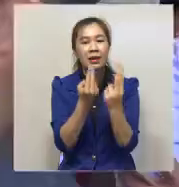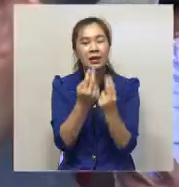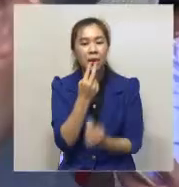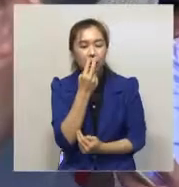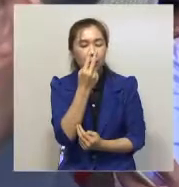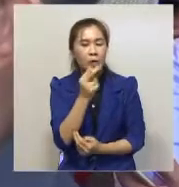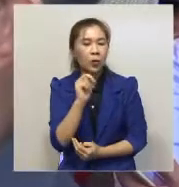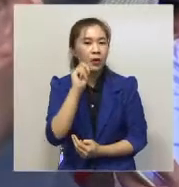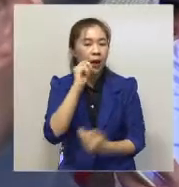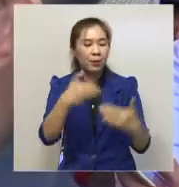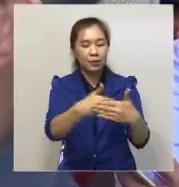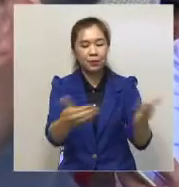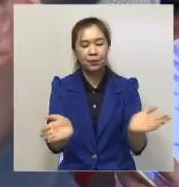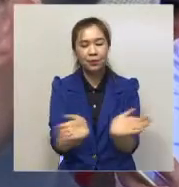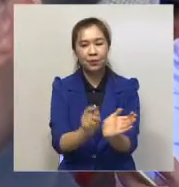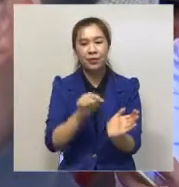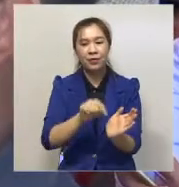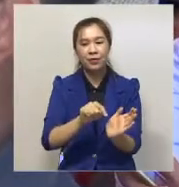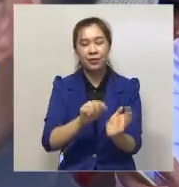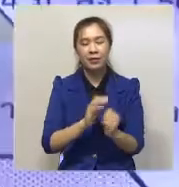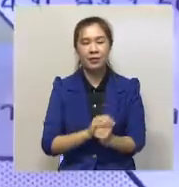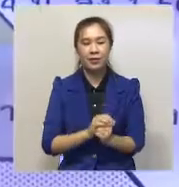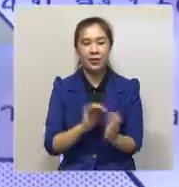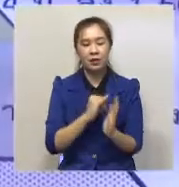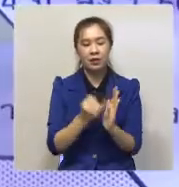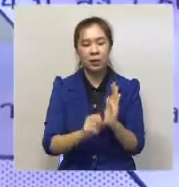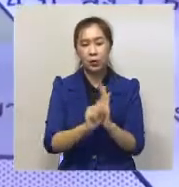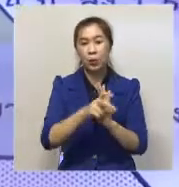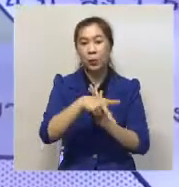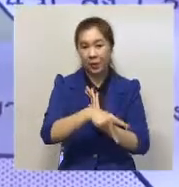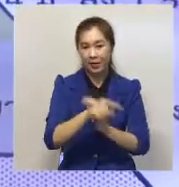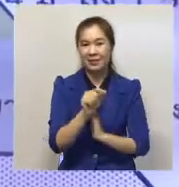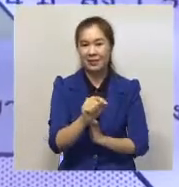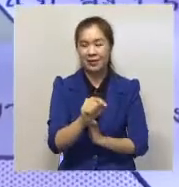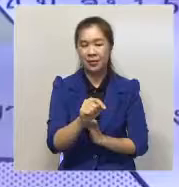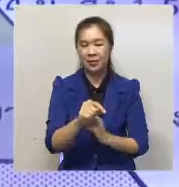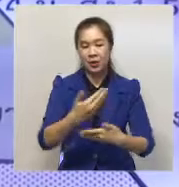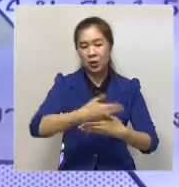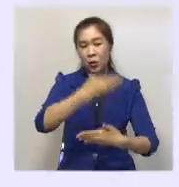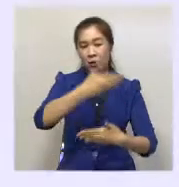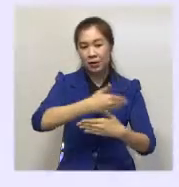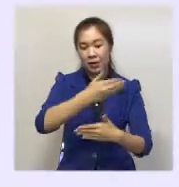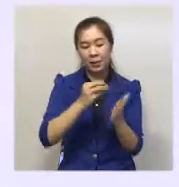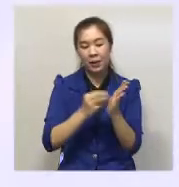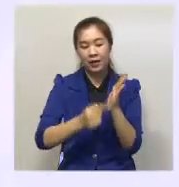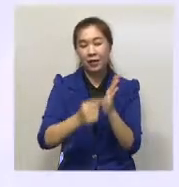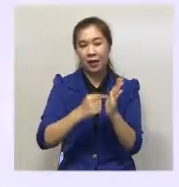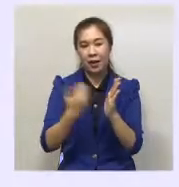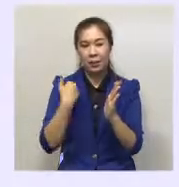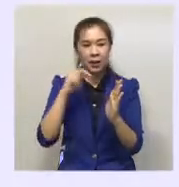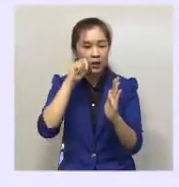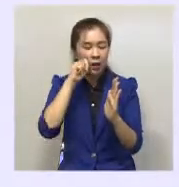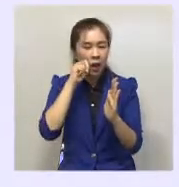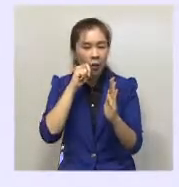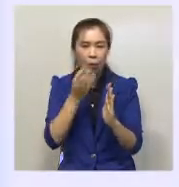ามสถานการณ์น้ำในอ่างเก็บน้ำกระเสียวที่อำเภอด่านช้างซึ่งเป็น1ใน2เขื่อนภาคกลางมีปริมาณน้ำน้อย